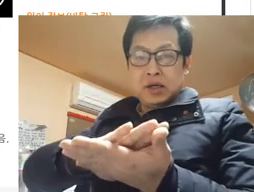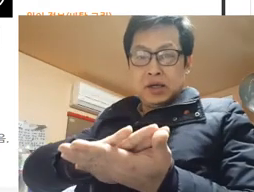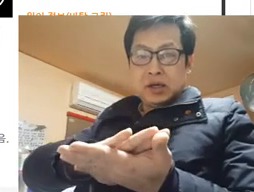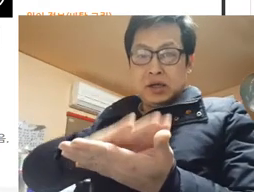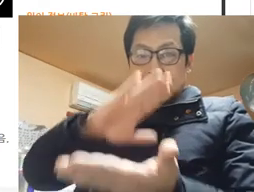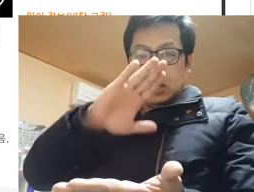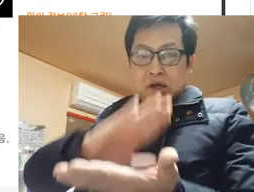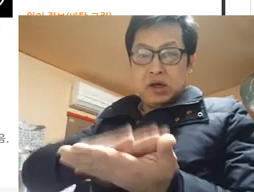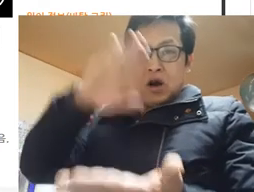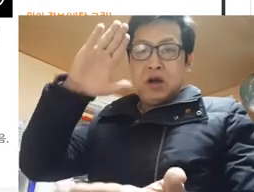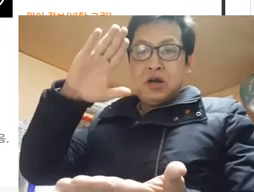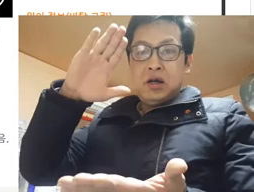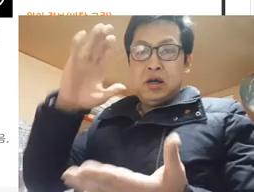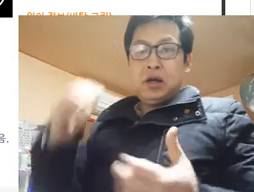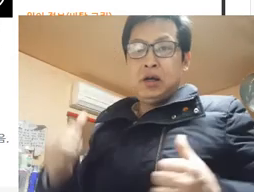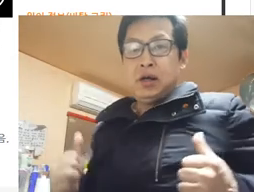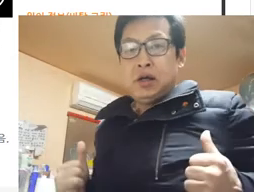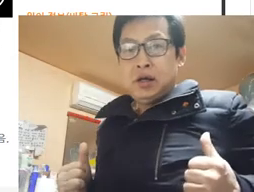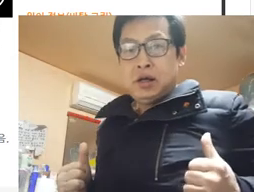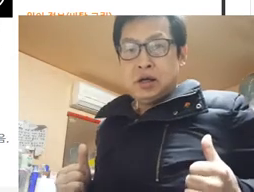열